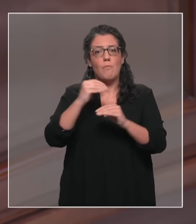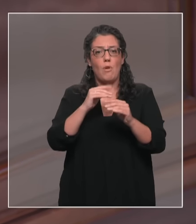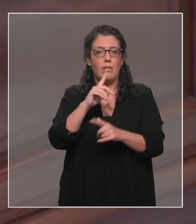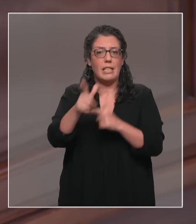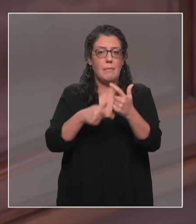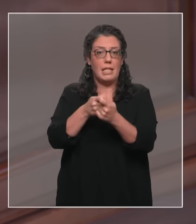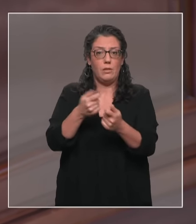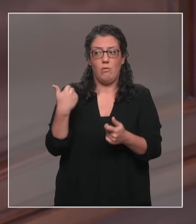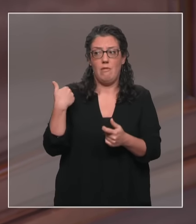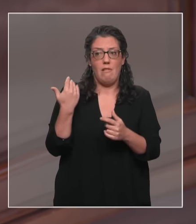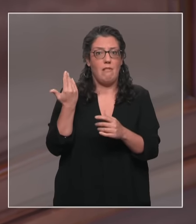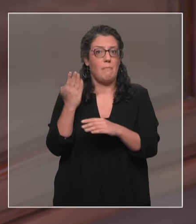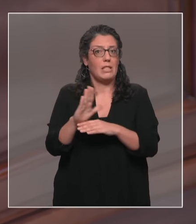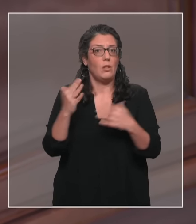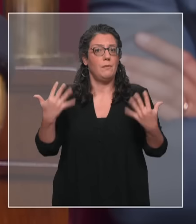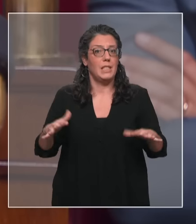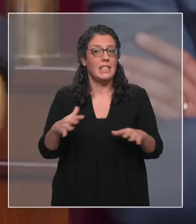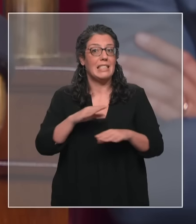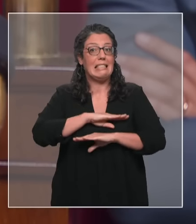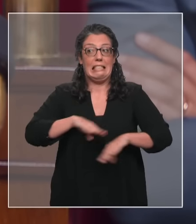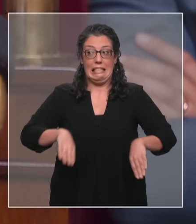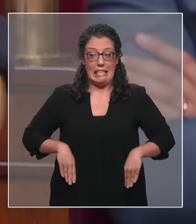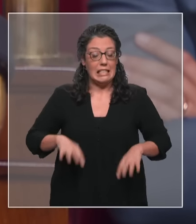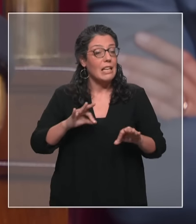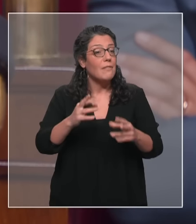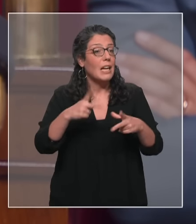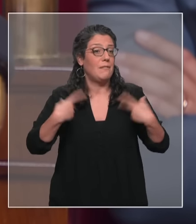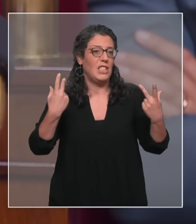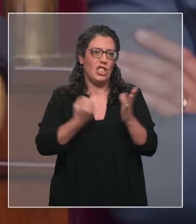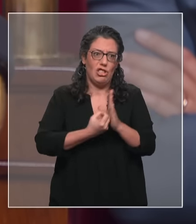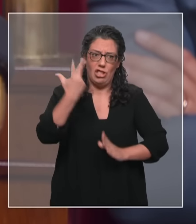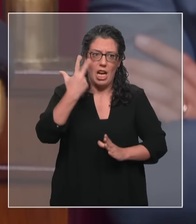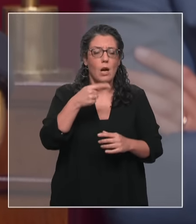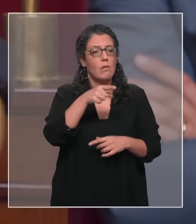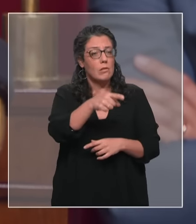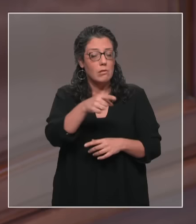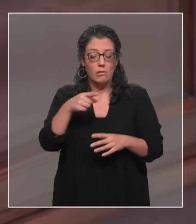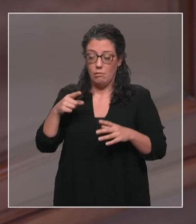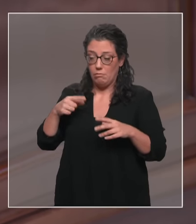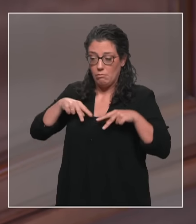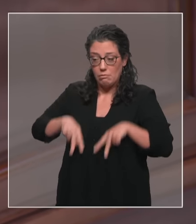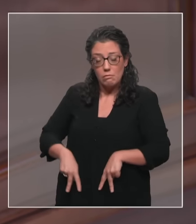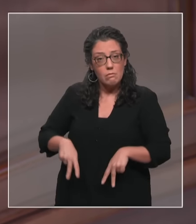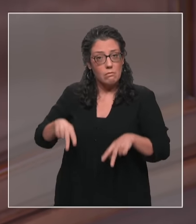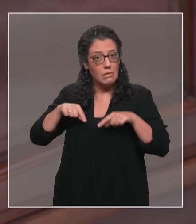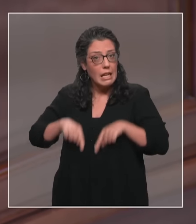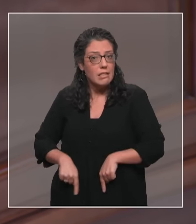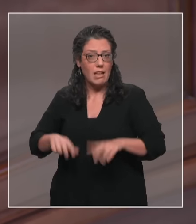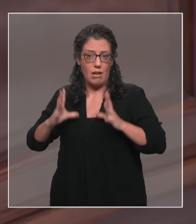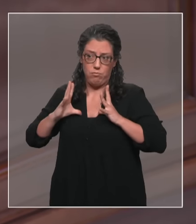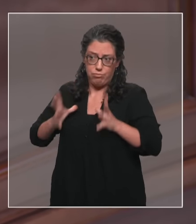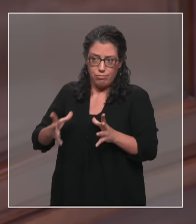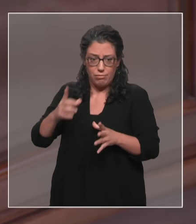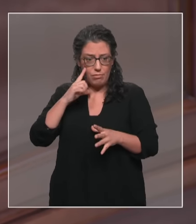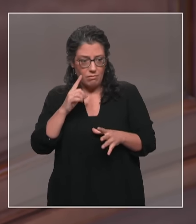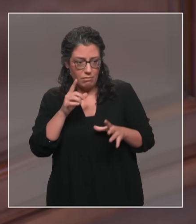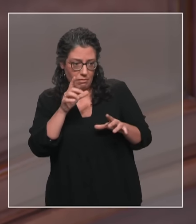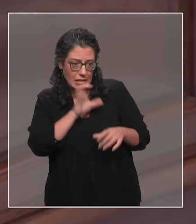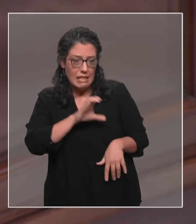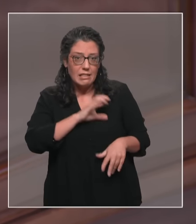présenté. Et si vous me permettez un dernier mot sur la vie chère, rappelez l'engagement du gouvernement et de l'État l'État en faveur de la vie chère de l'ensemble